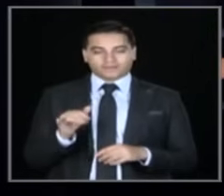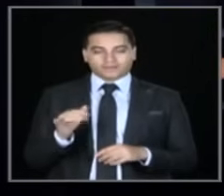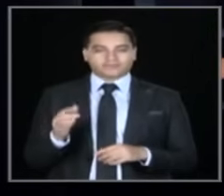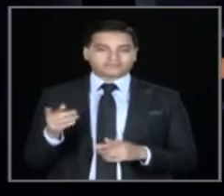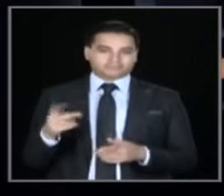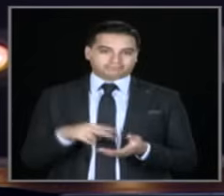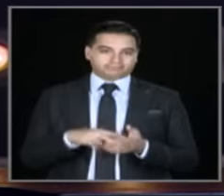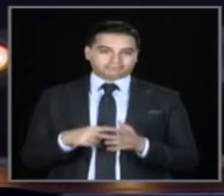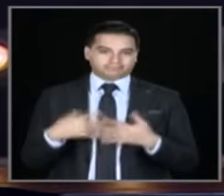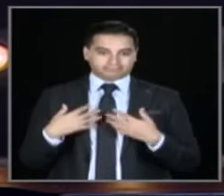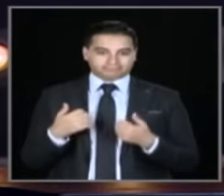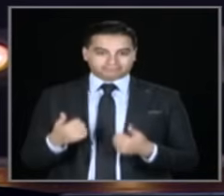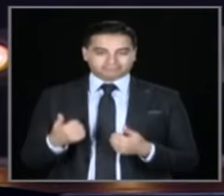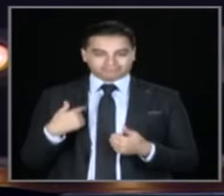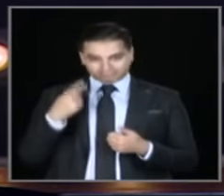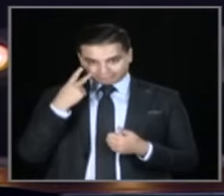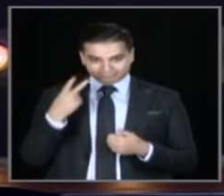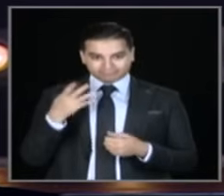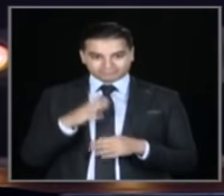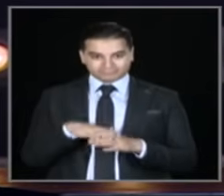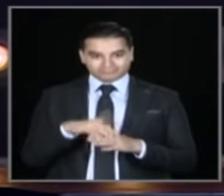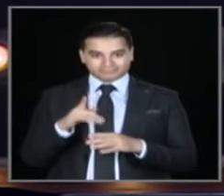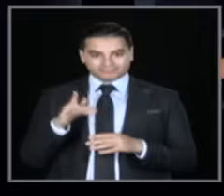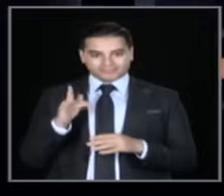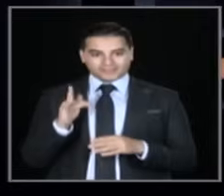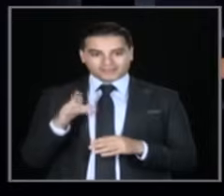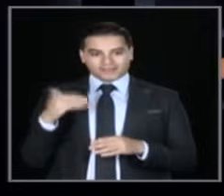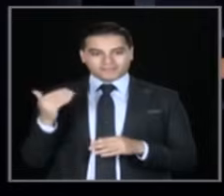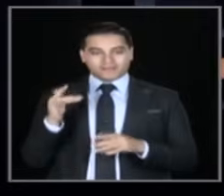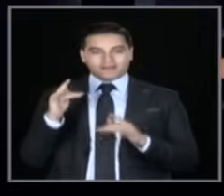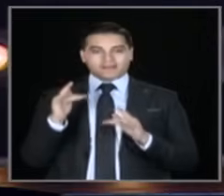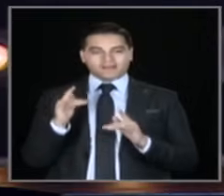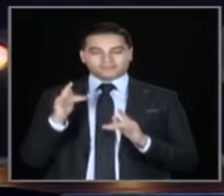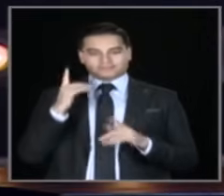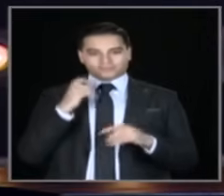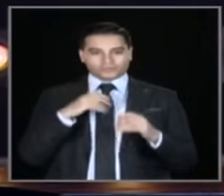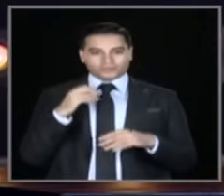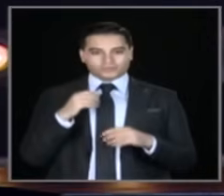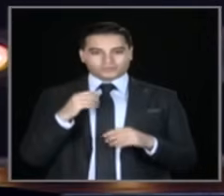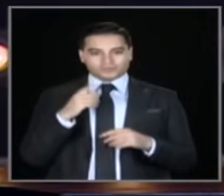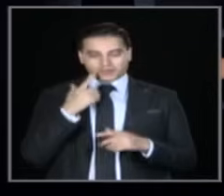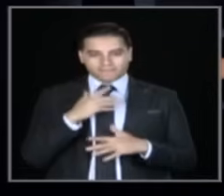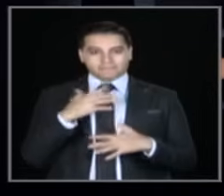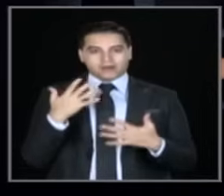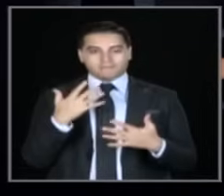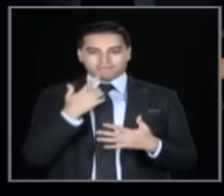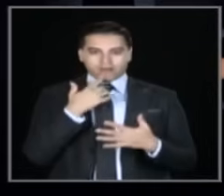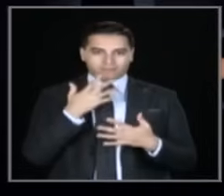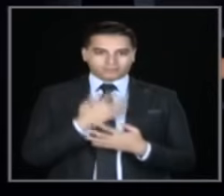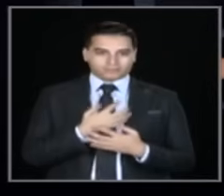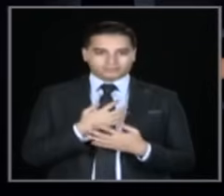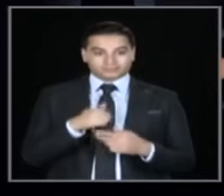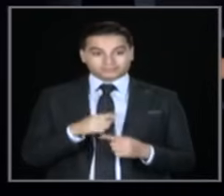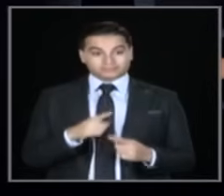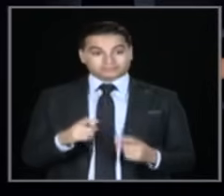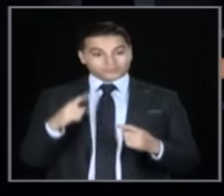ساهر؟ ازي حضرتك؟ متابعك انا وانت قاعد على كرسي الاحتياطي بتبيض وبعدين وشك بيحمر. الماتش صعب